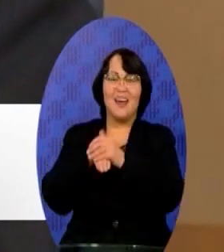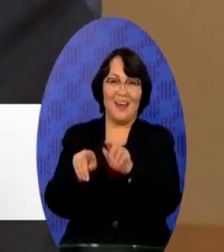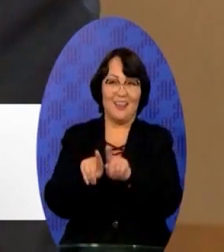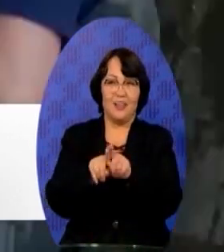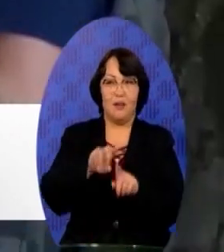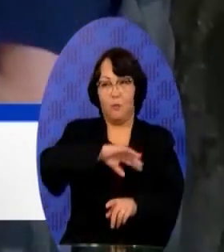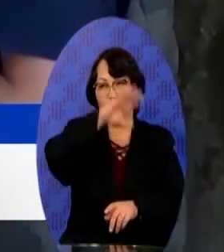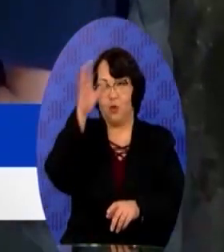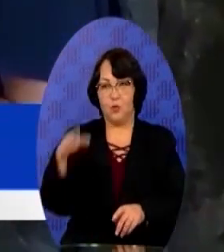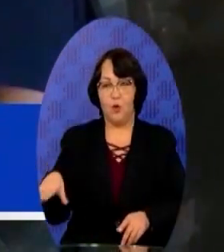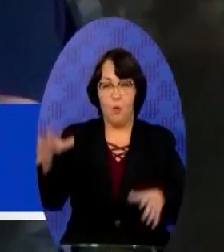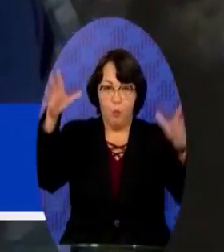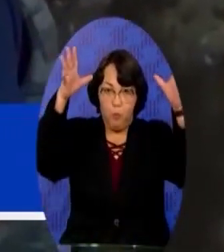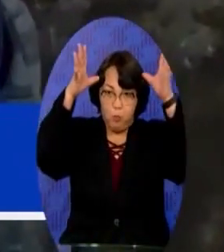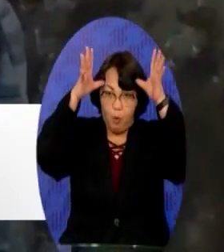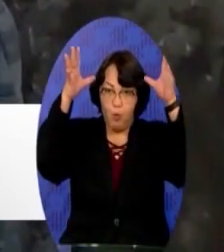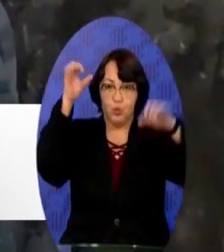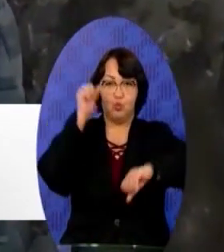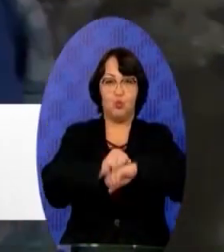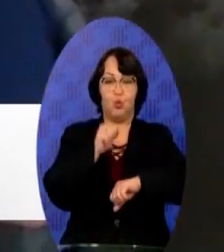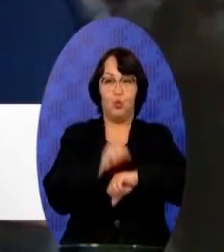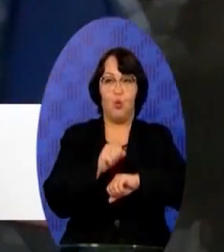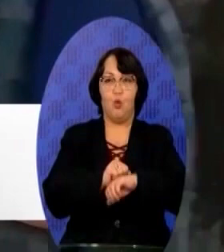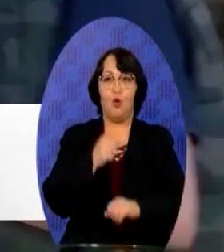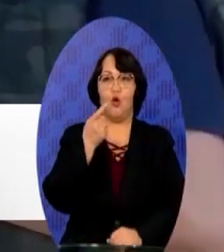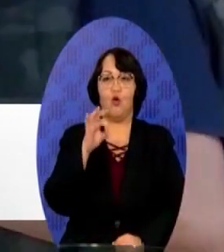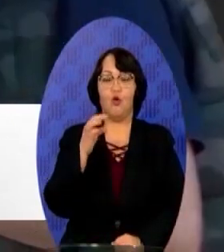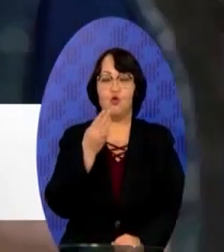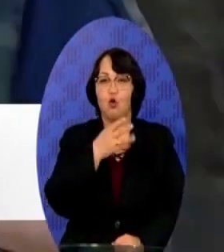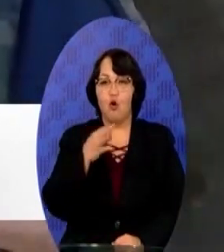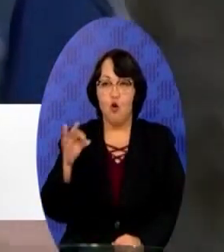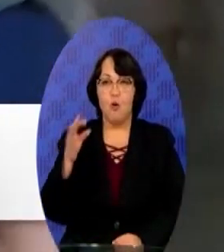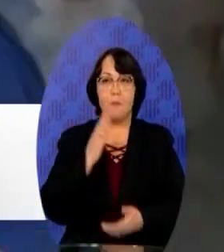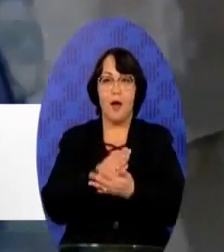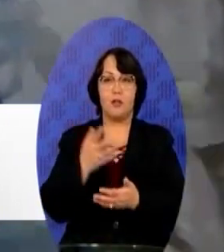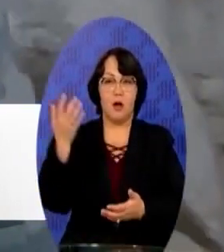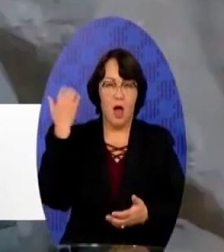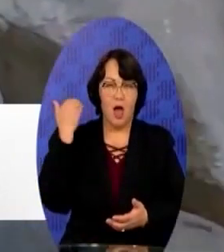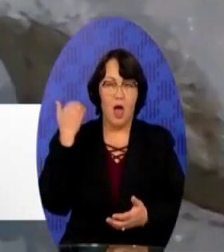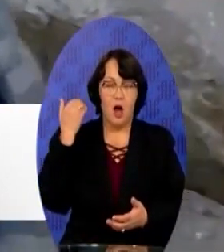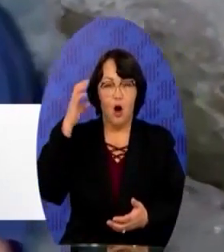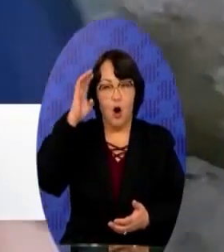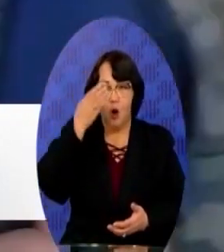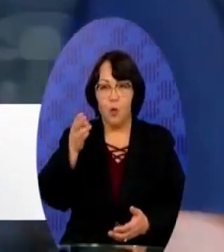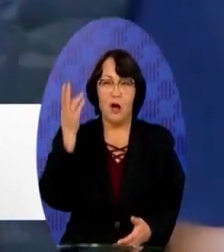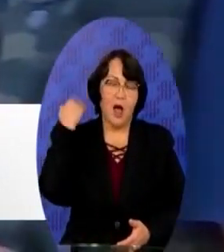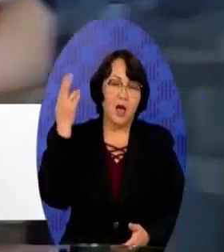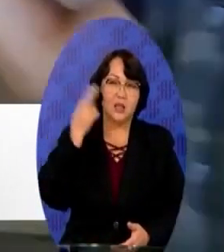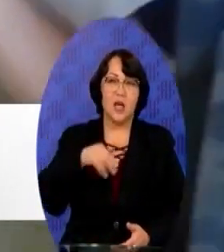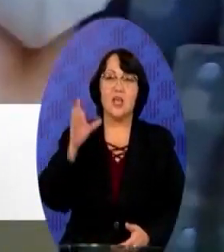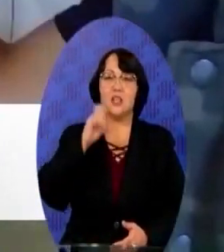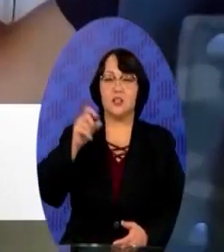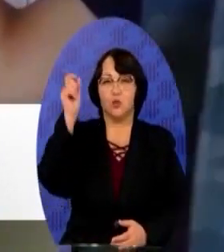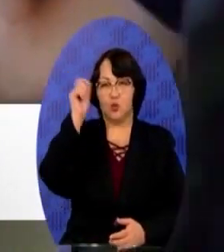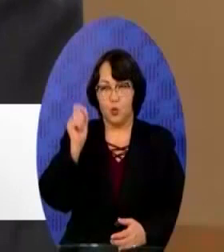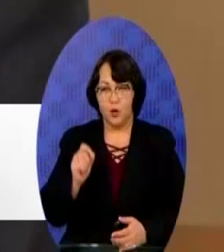байна. Манай өвгдөөдсөн бидэнд үлдээсэн хатны зураг тэнд байна. Бичээс